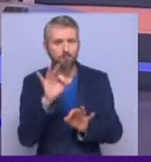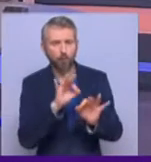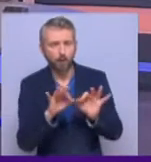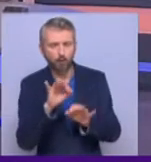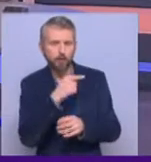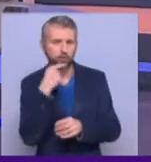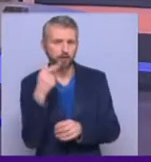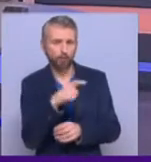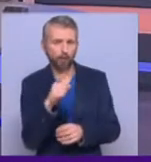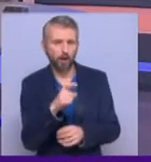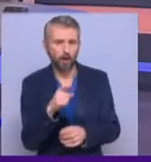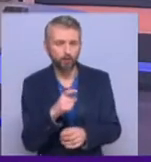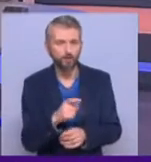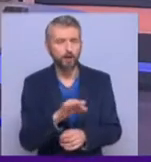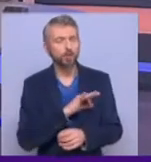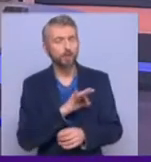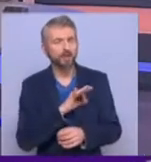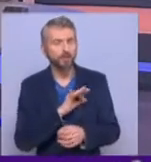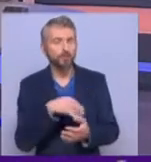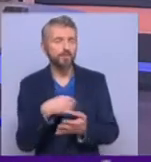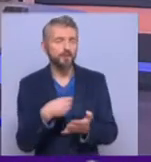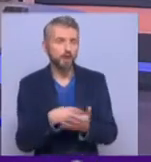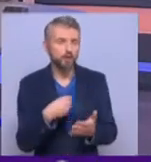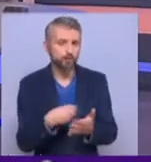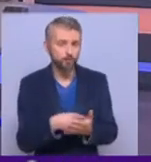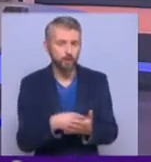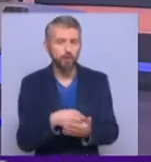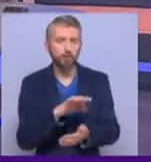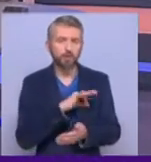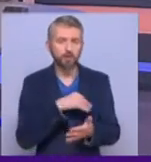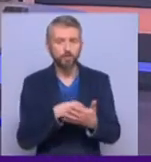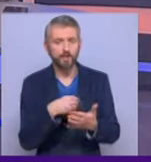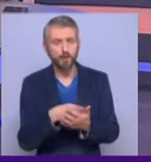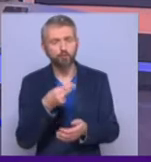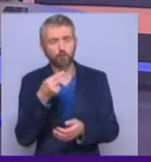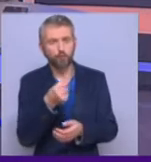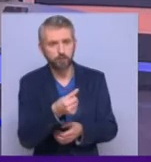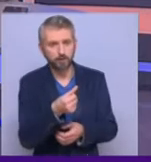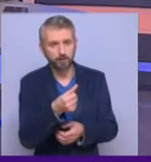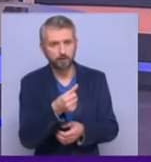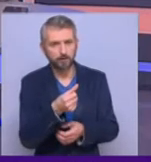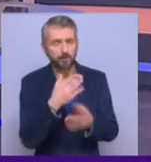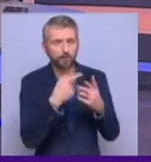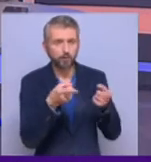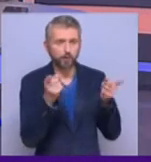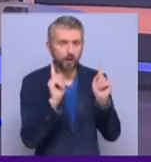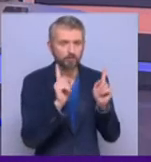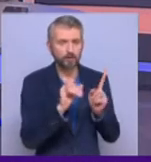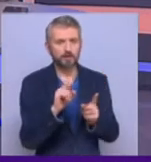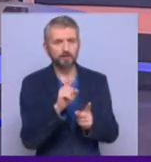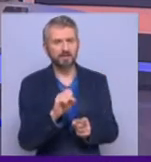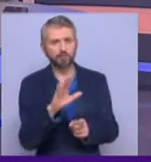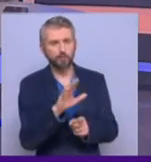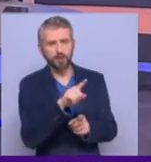газу. Юридично і фінансово, він куплений в Словаччині, в європейських